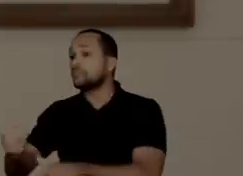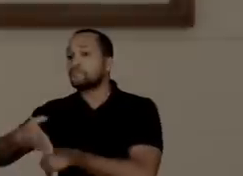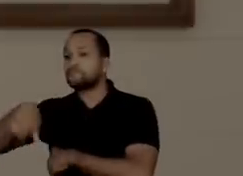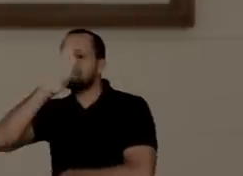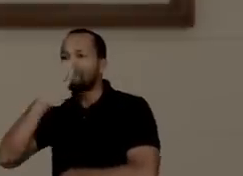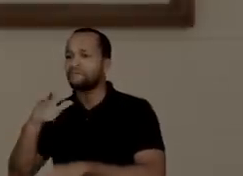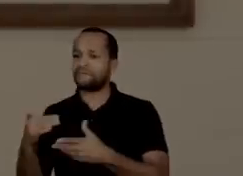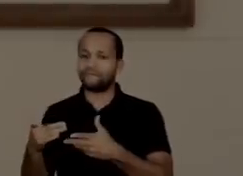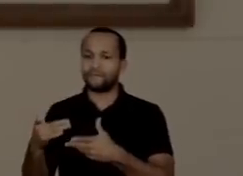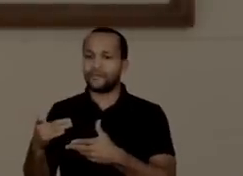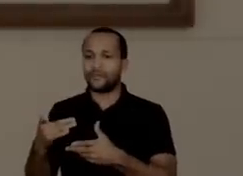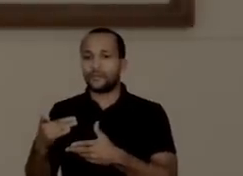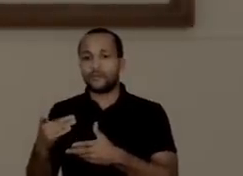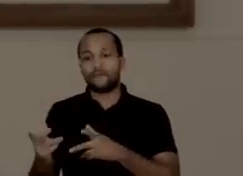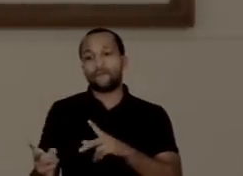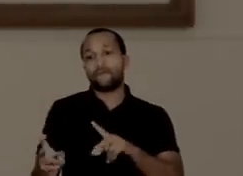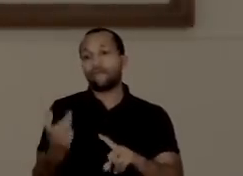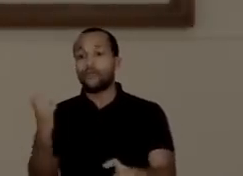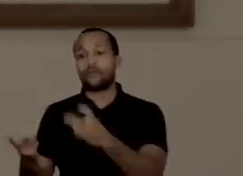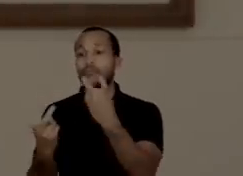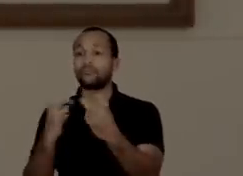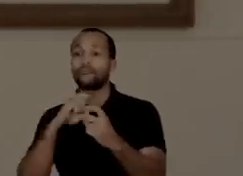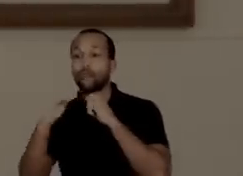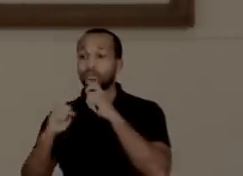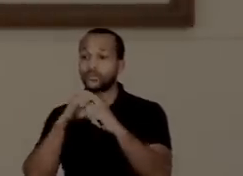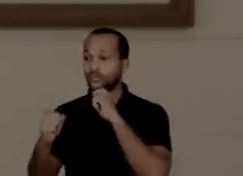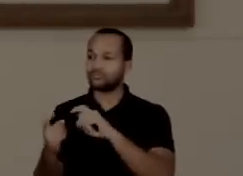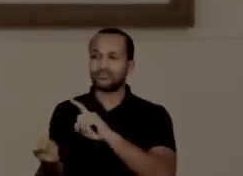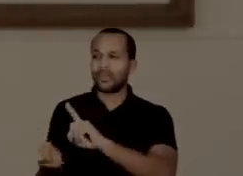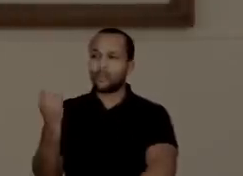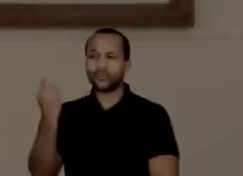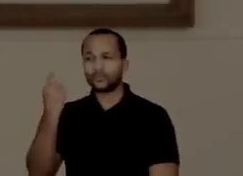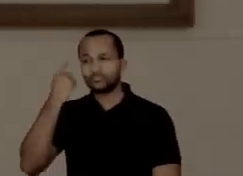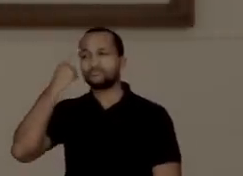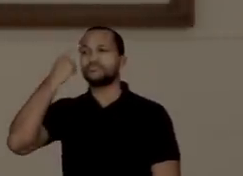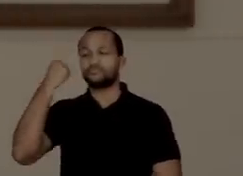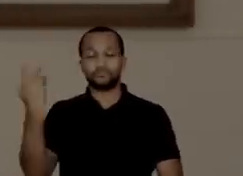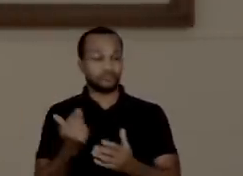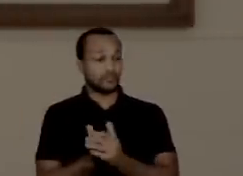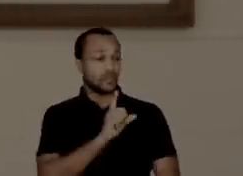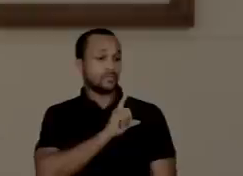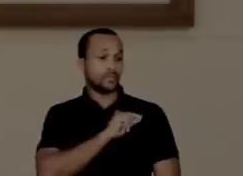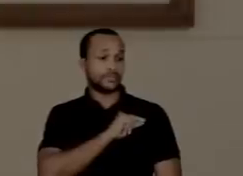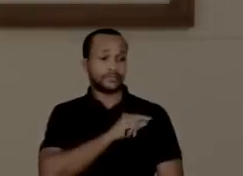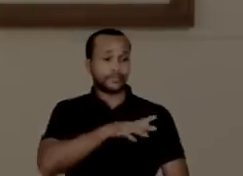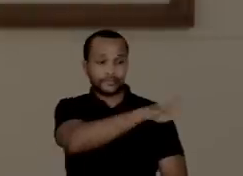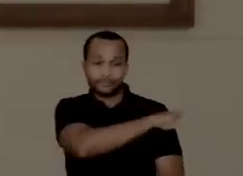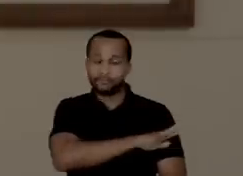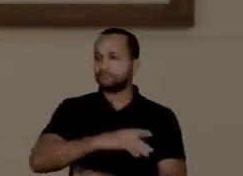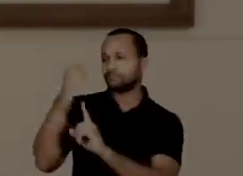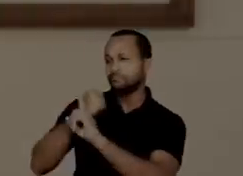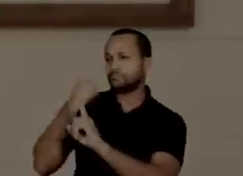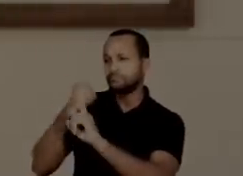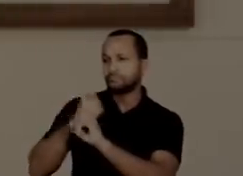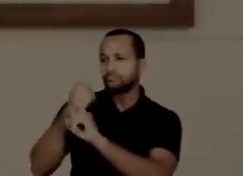difficile, d'abord en matière de sécurité. Certains d'entre vous ont été victimes d'agressions physiques ou de cambriolages. Sachez que